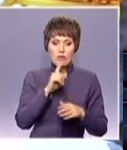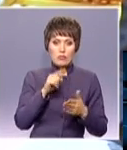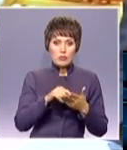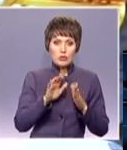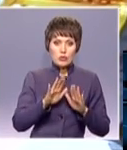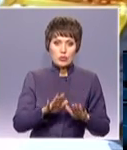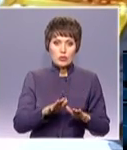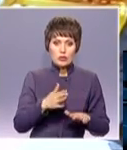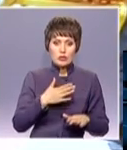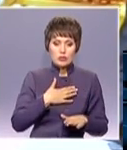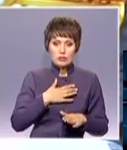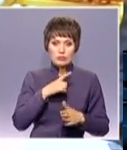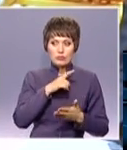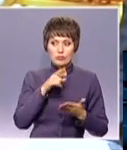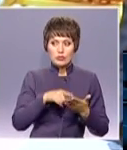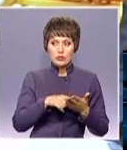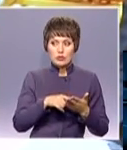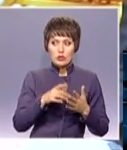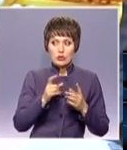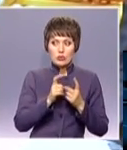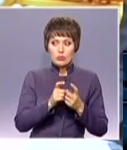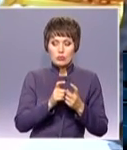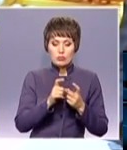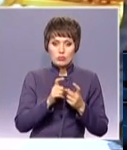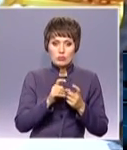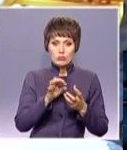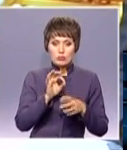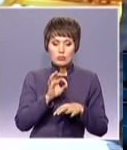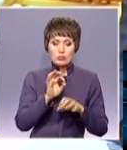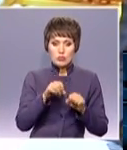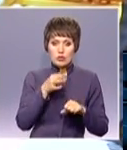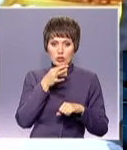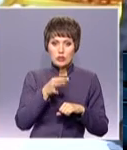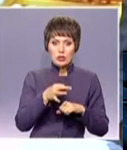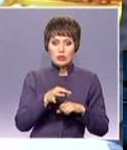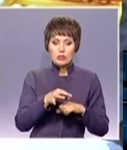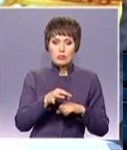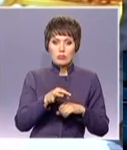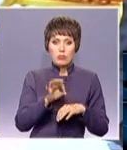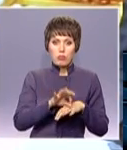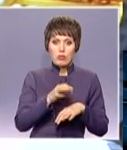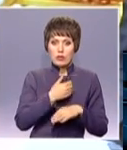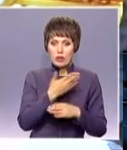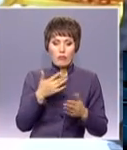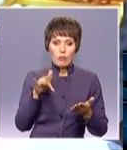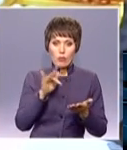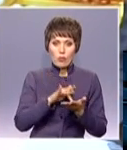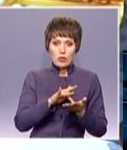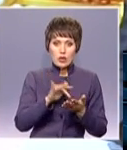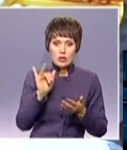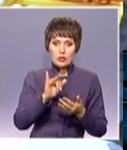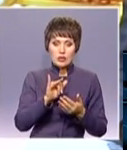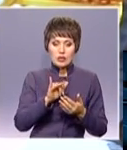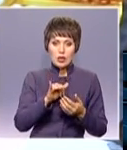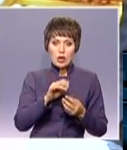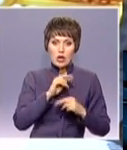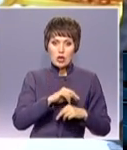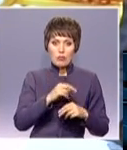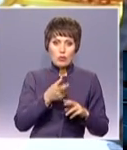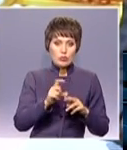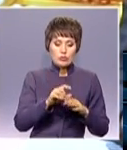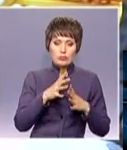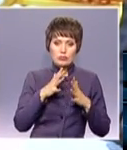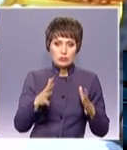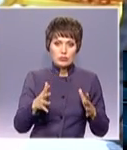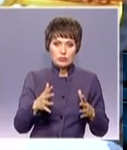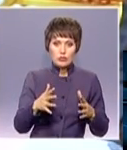это боль всего нашего города. Вот. И здесь у нас очень много работы, вот. Потому что